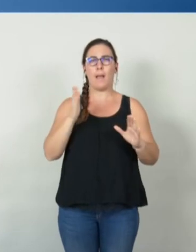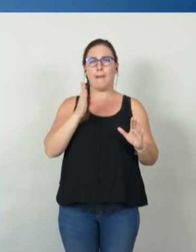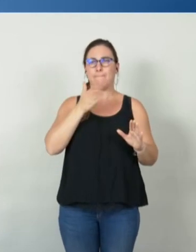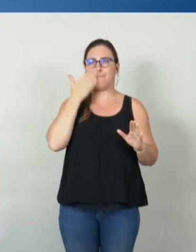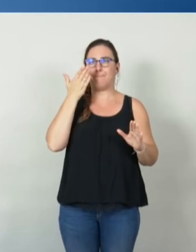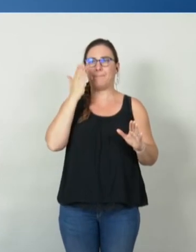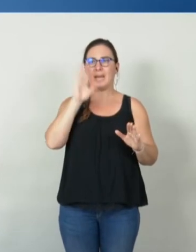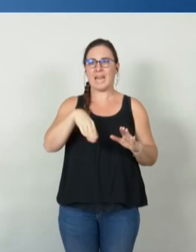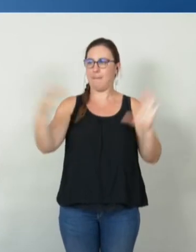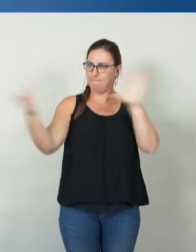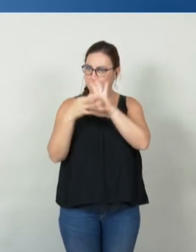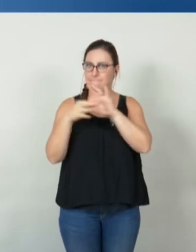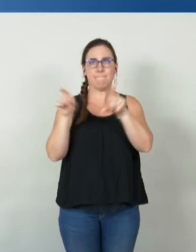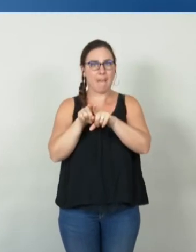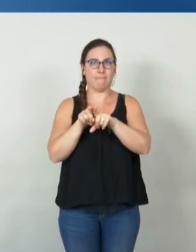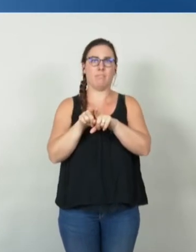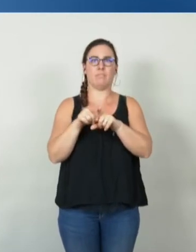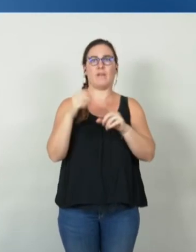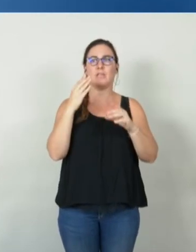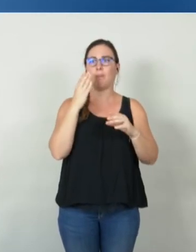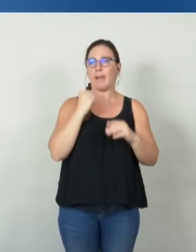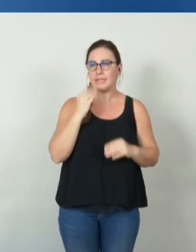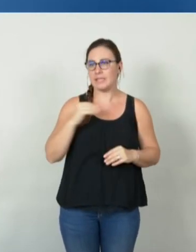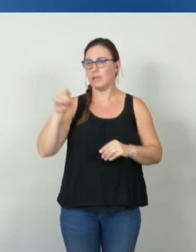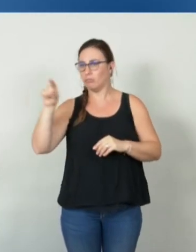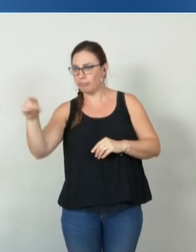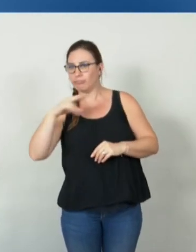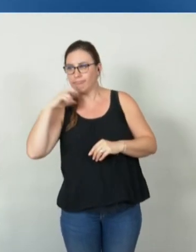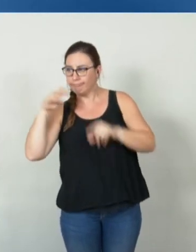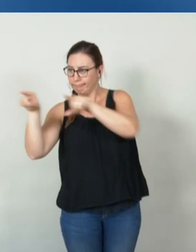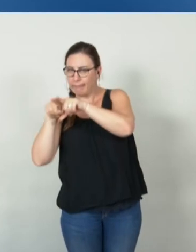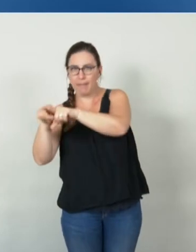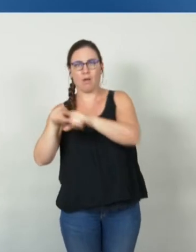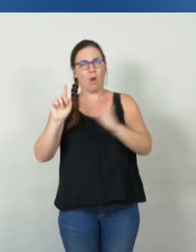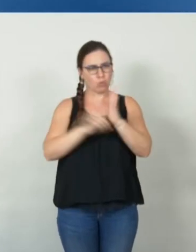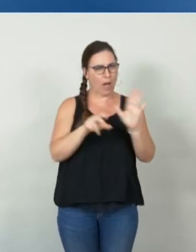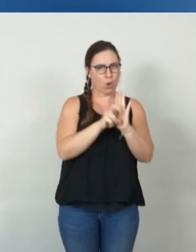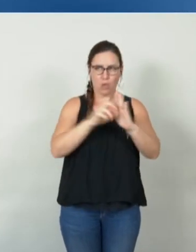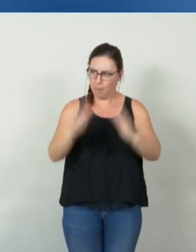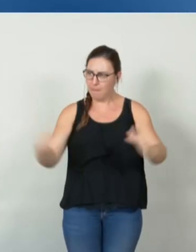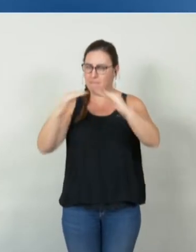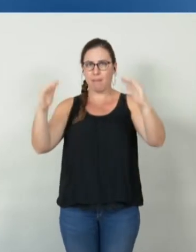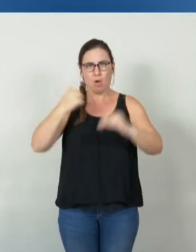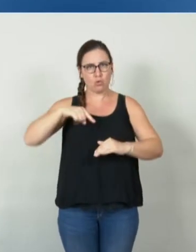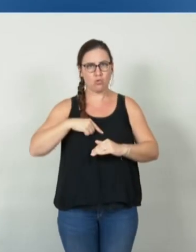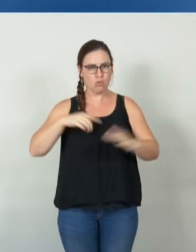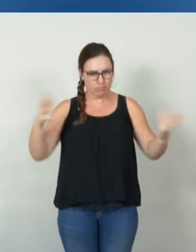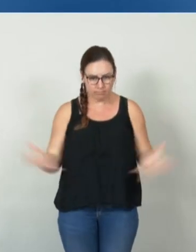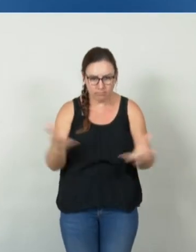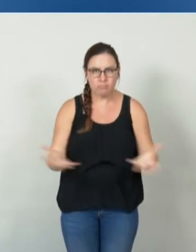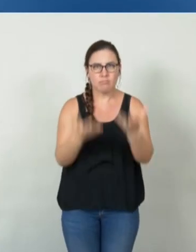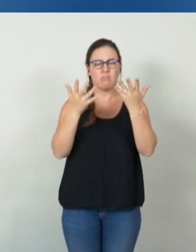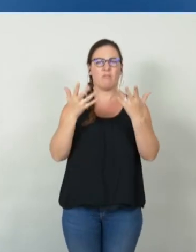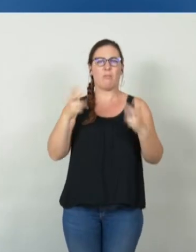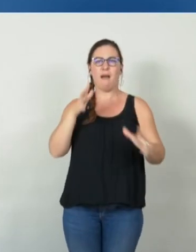ceux de vivre en paix et nous élu ici à Grenoble nous avons le devoir d'être les porteurs de ce message pas celui de